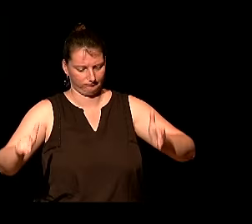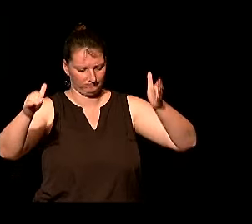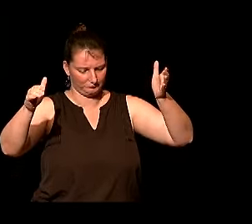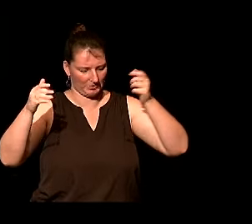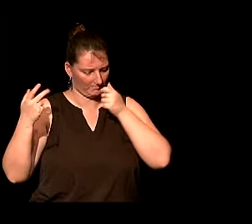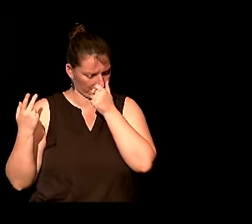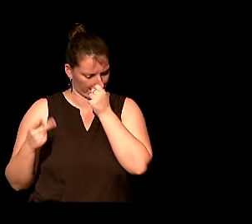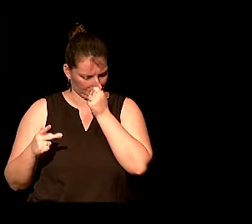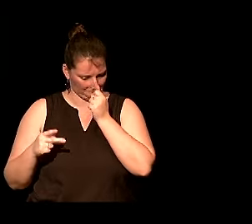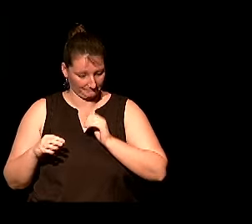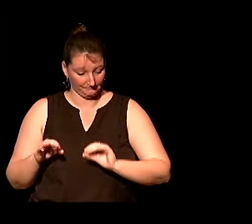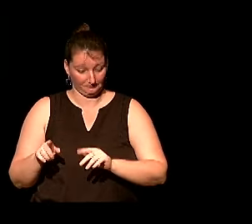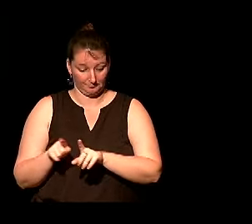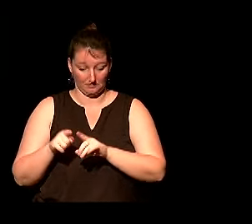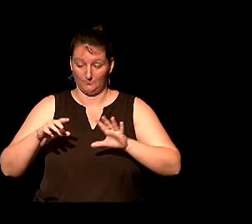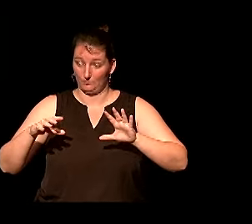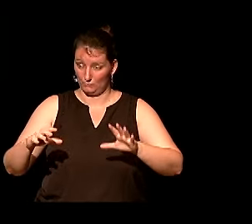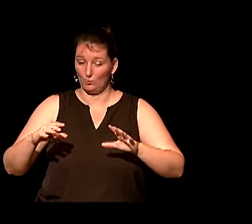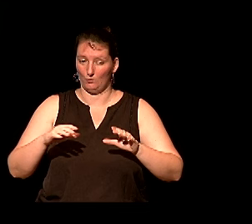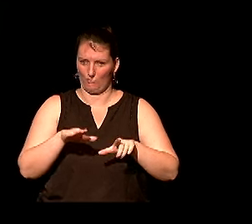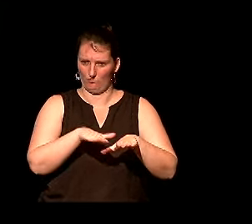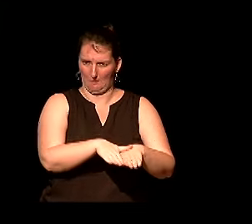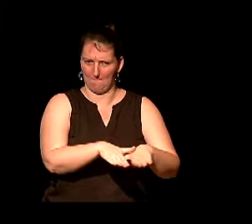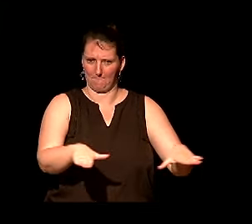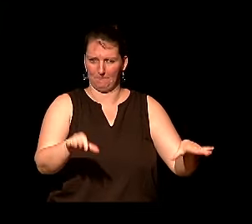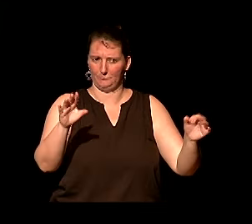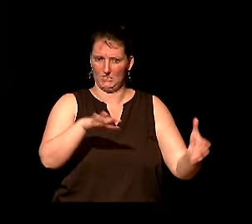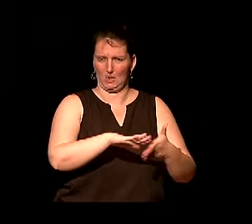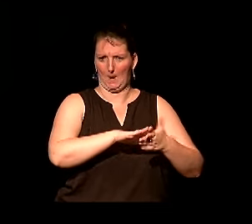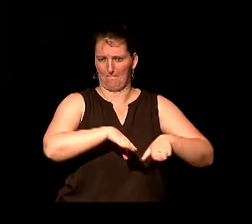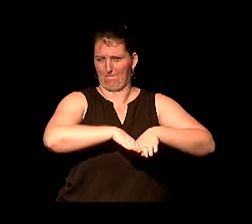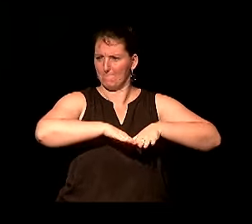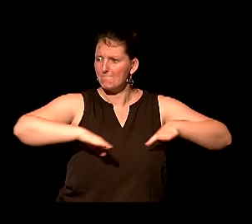façon d'aplatir les surfaces d'abord, de traiter effectivement